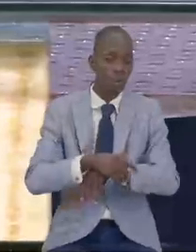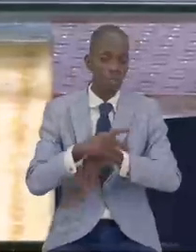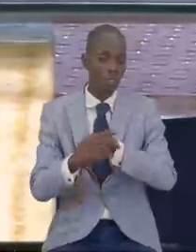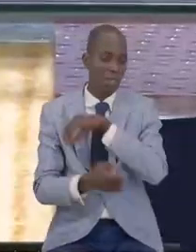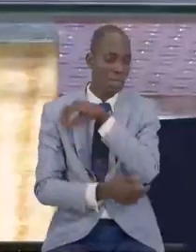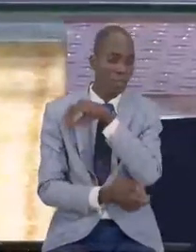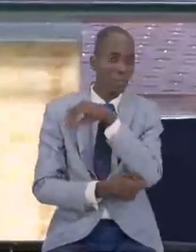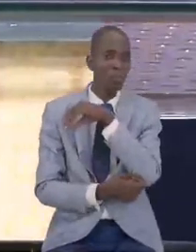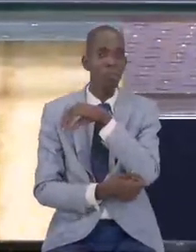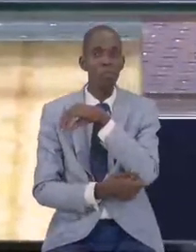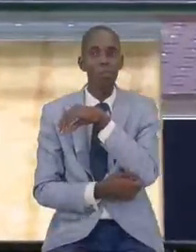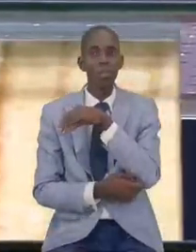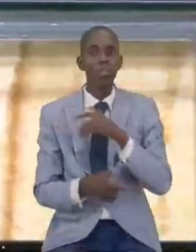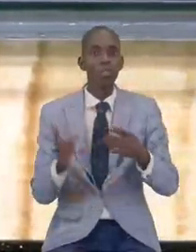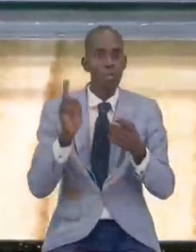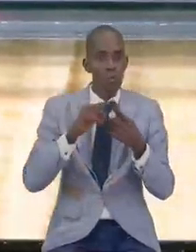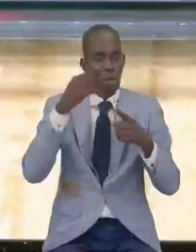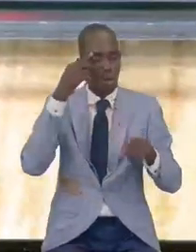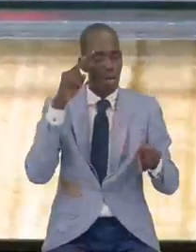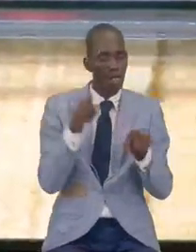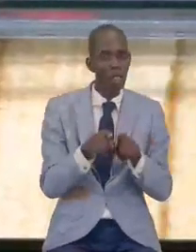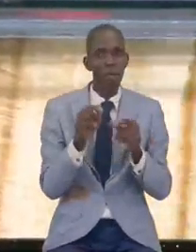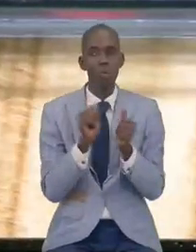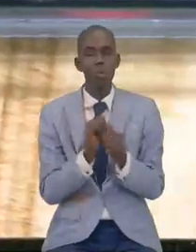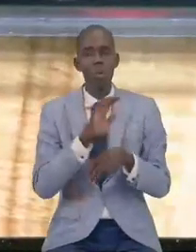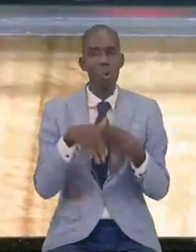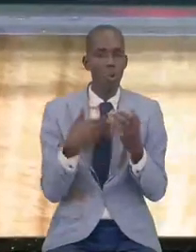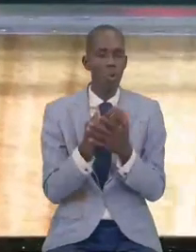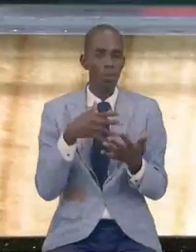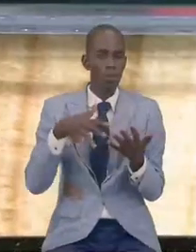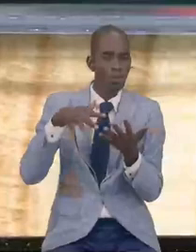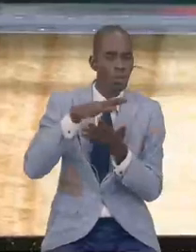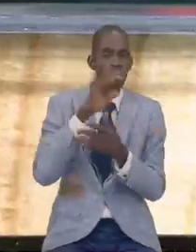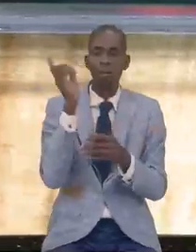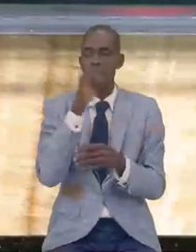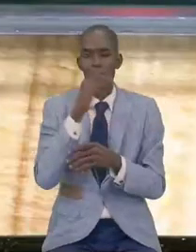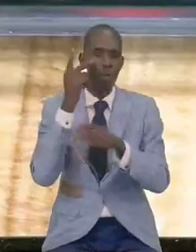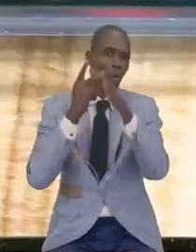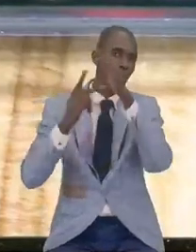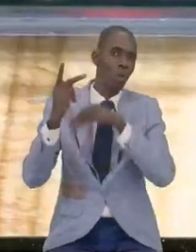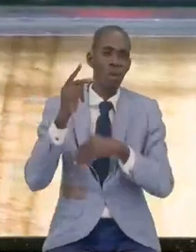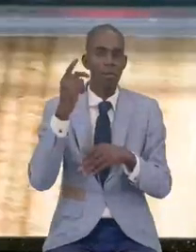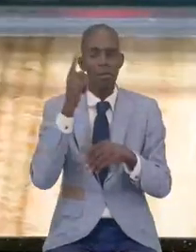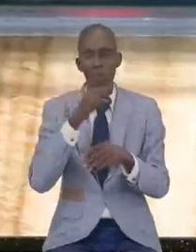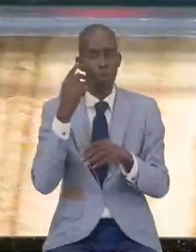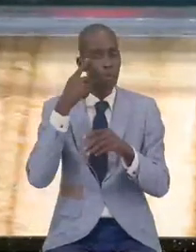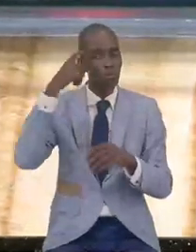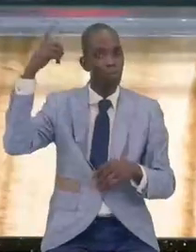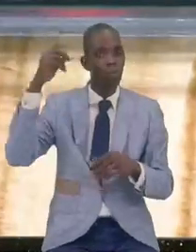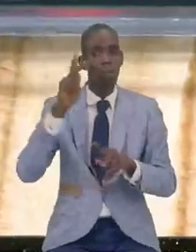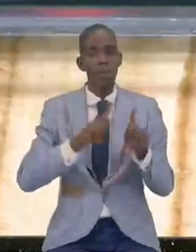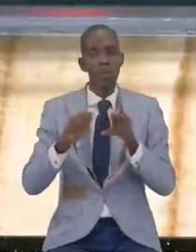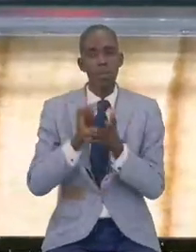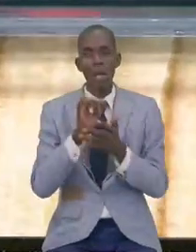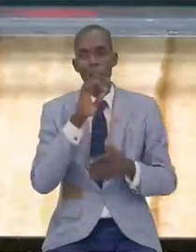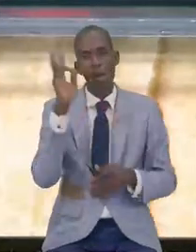tentation de s'accorder avec ces faux prophètes, ces gens ignorants qui envoient des visions